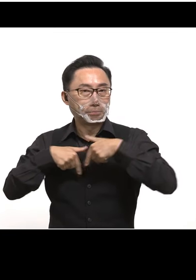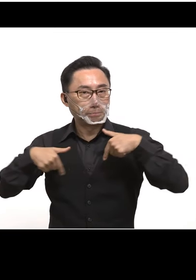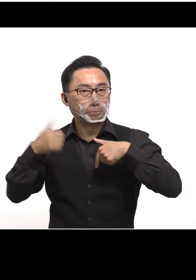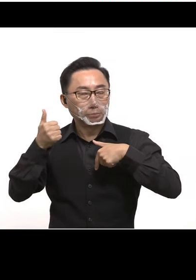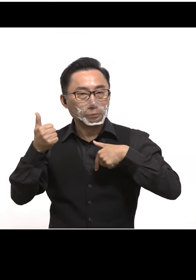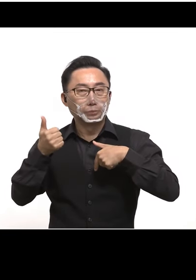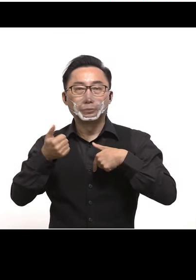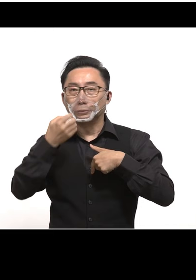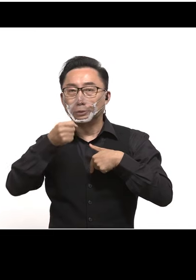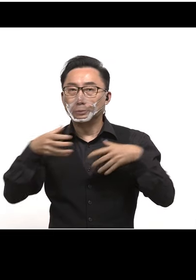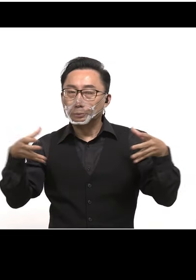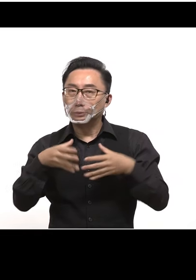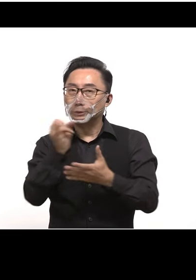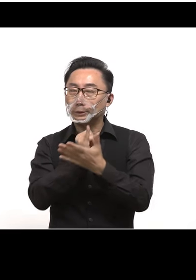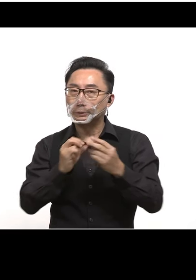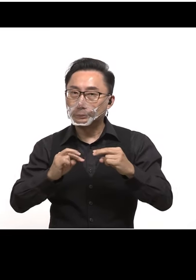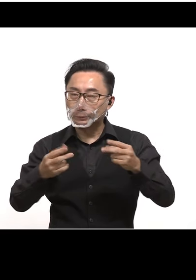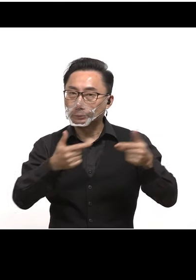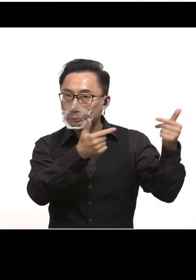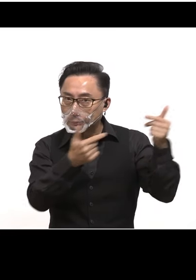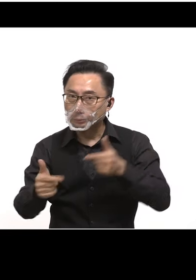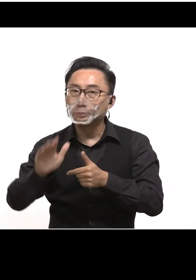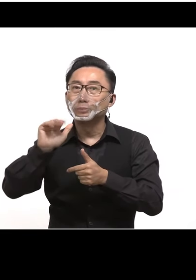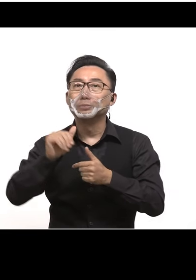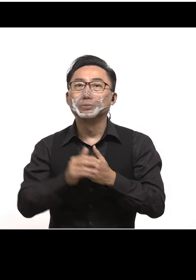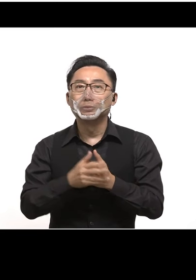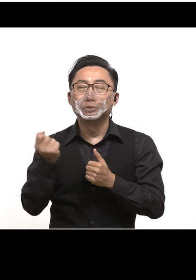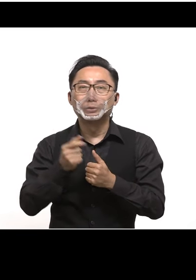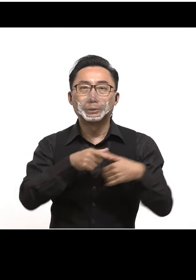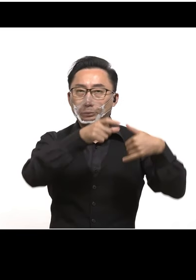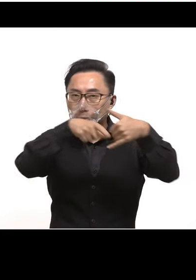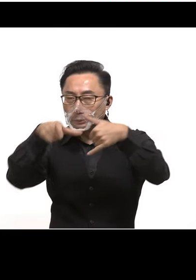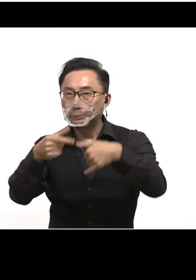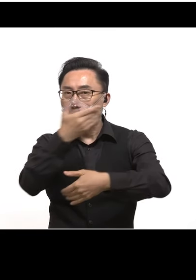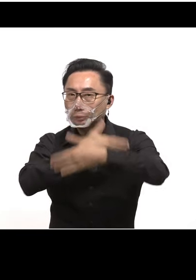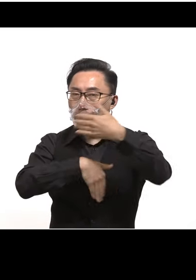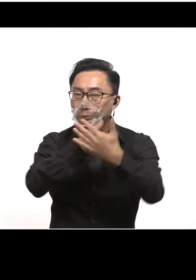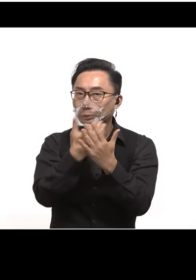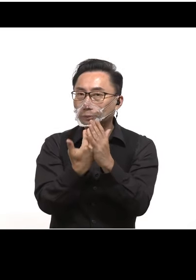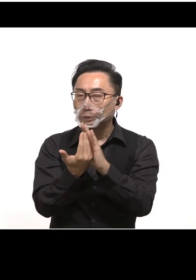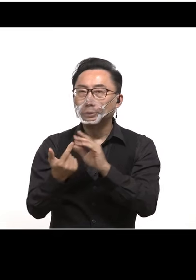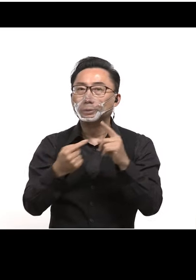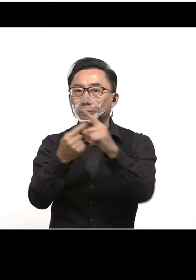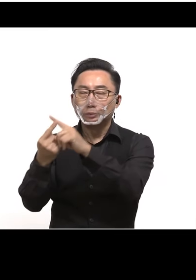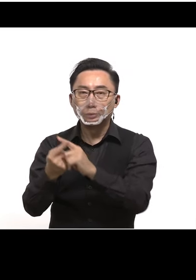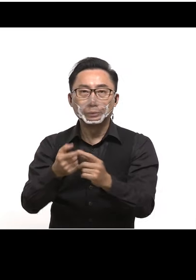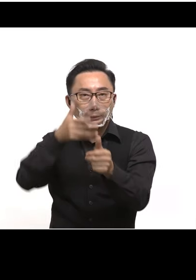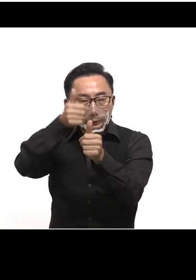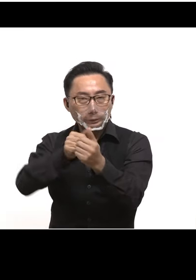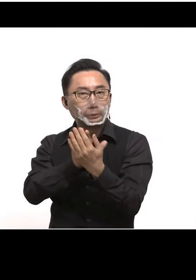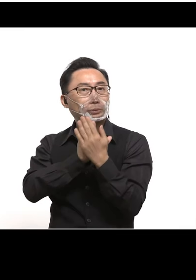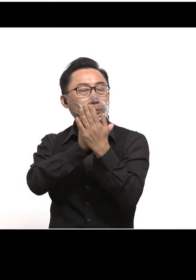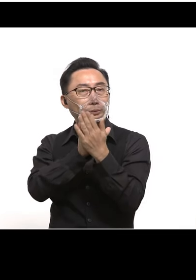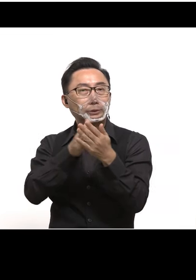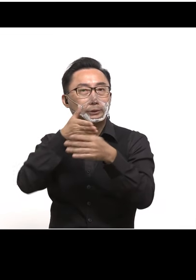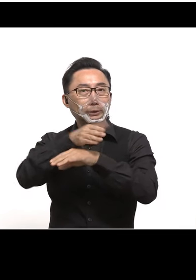促進本地共融藝術的持續發展，也藉此增加不同能力人士和公眾的互相了解，推動社會